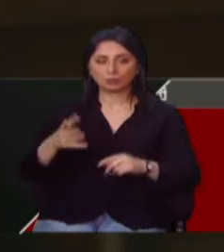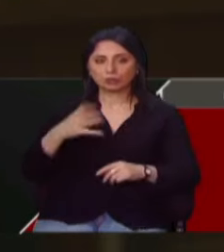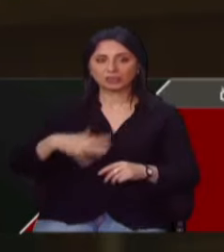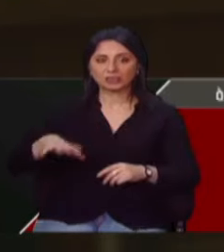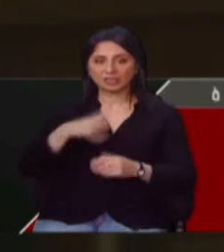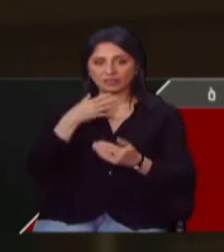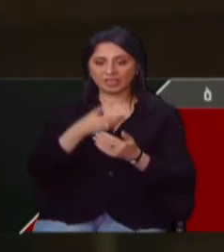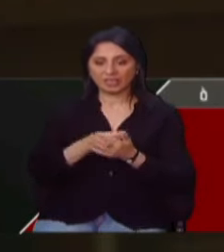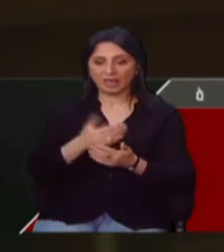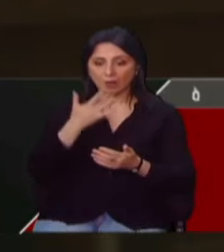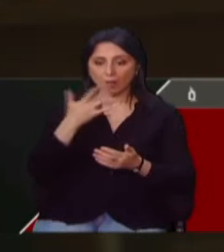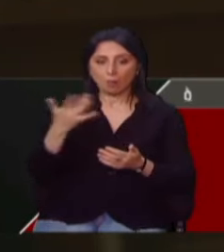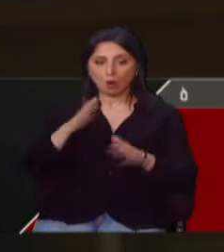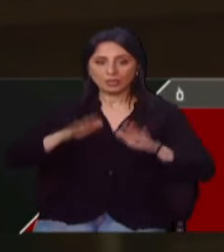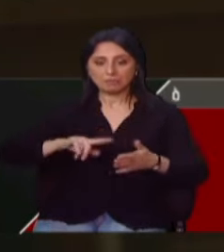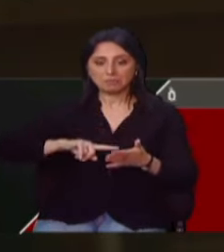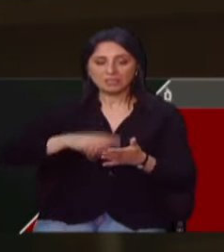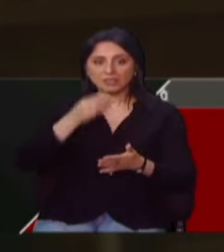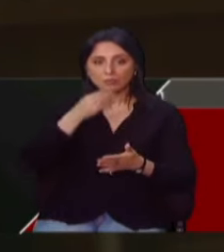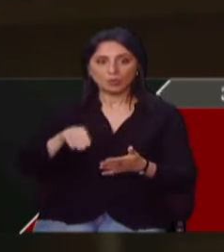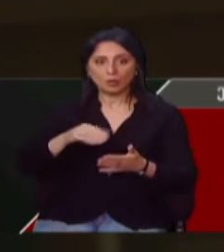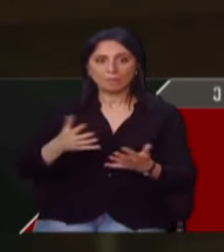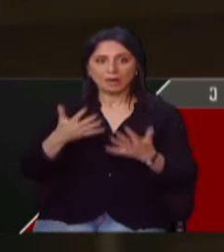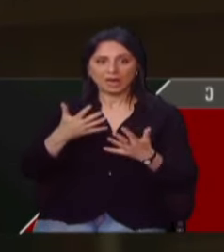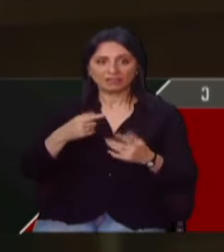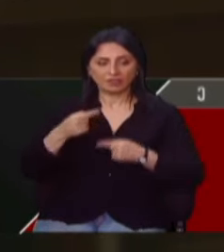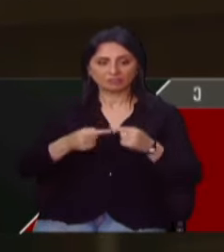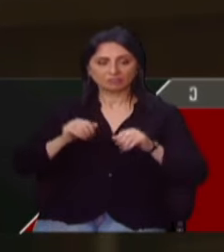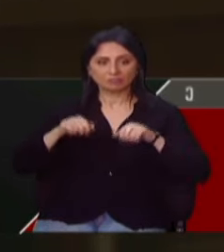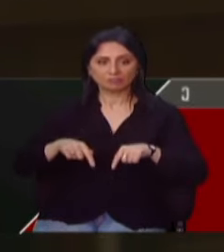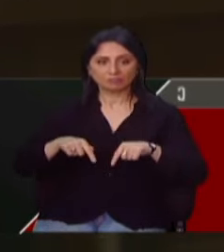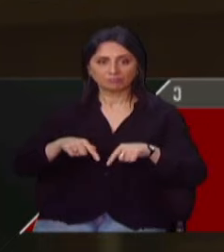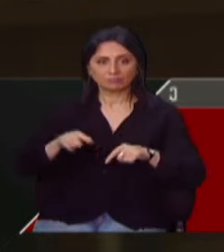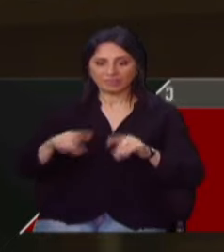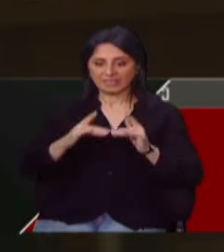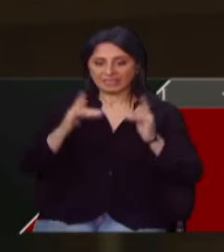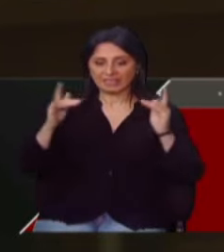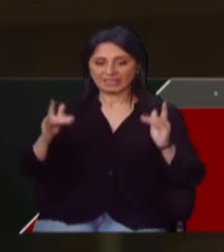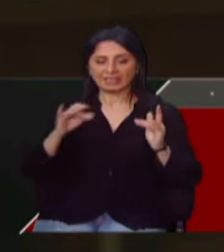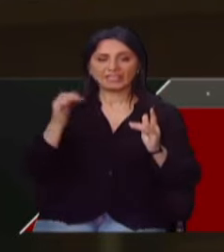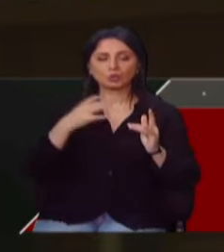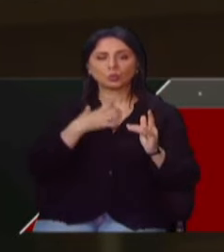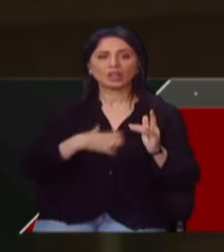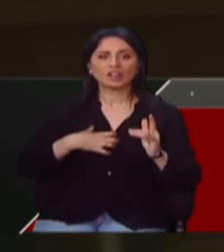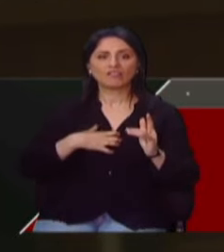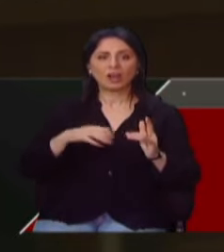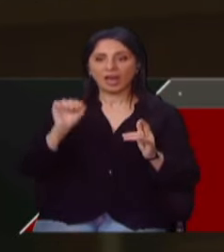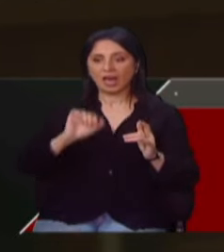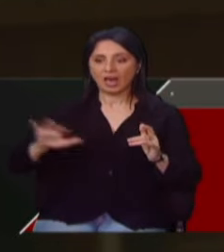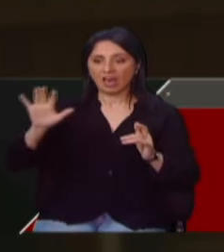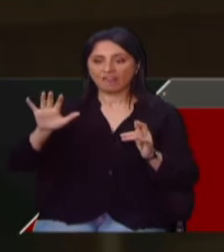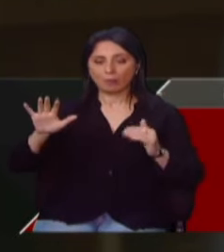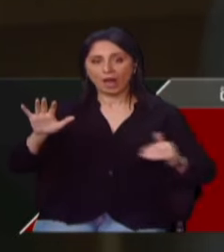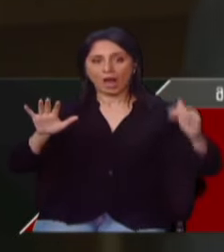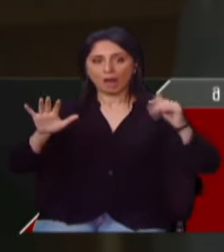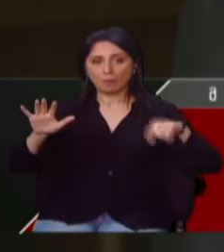საქართველო თავის გეოპოლიტიკურ მდგომარეობას კვეთრად იმტკიცებს. Ის ხიდი, რომელიც ისტორიულად არის დასავლეთსა და